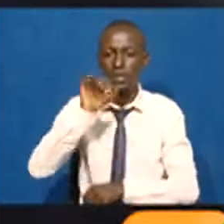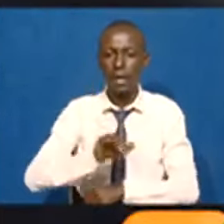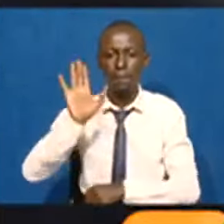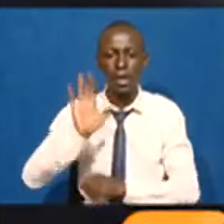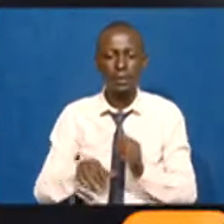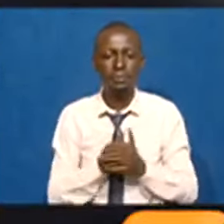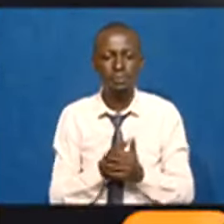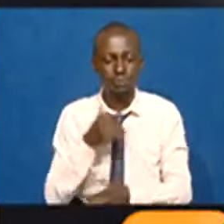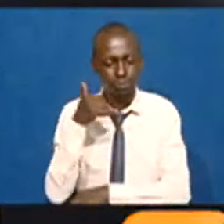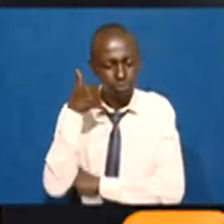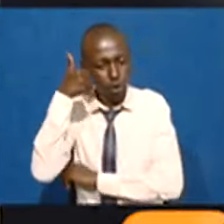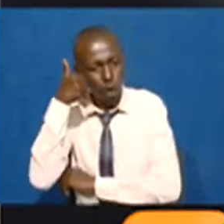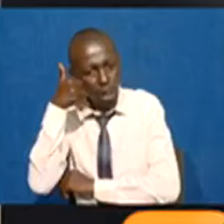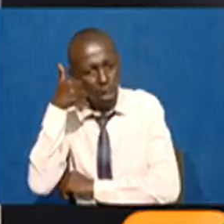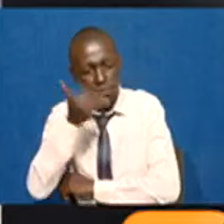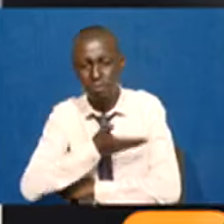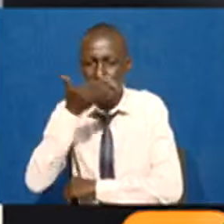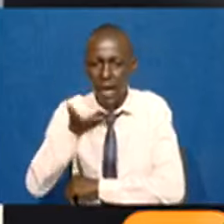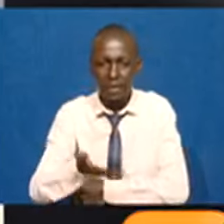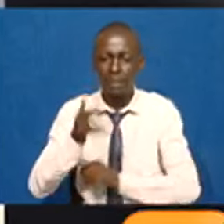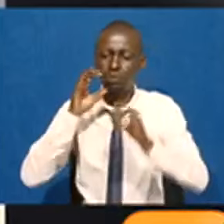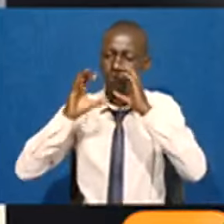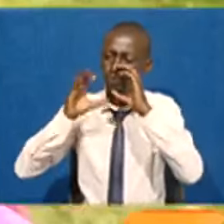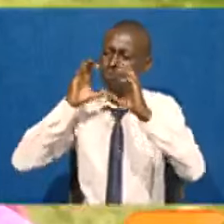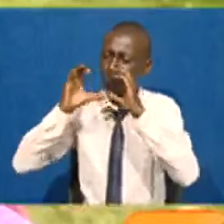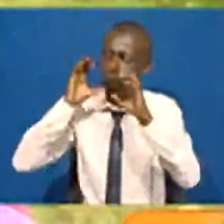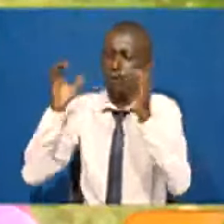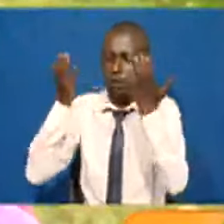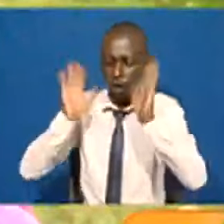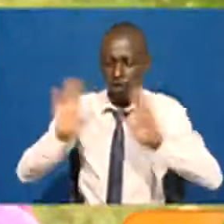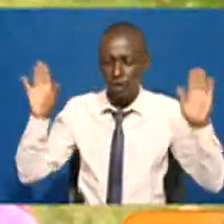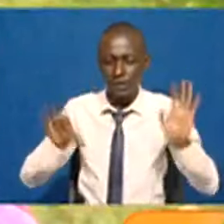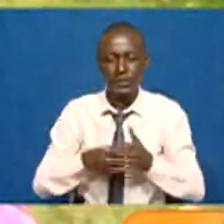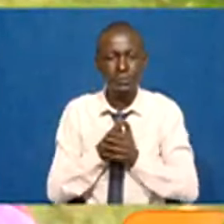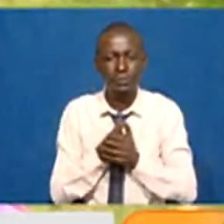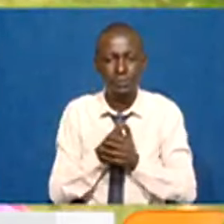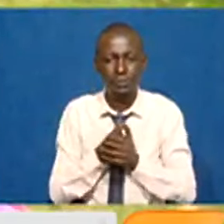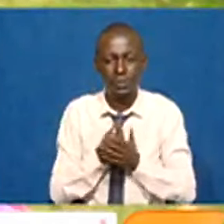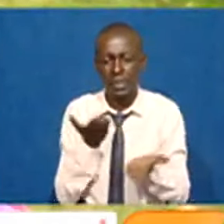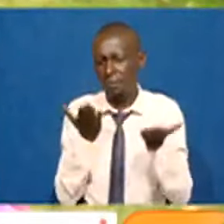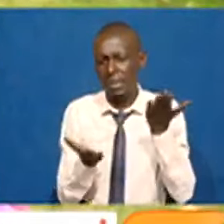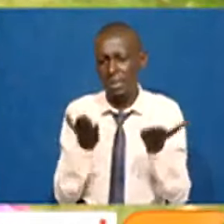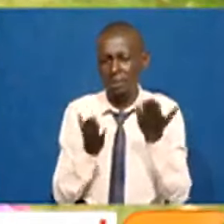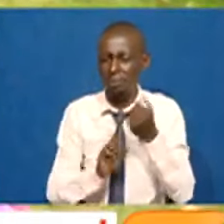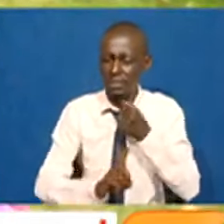Kupiga simu iliingia, tukaongea na Frank. Ilikuwa kitu